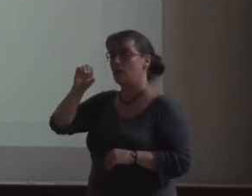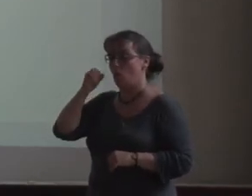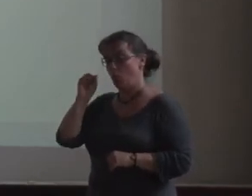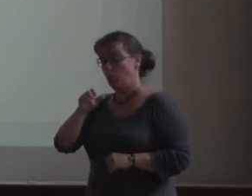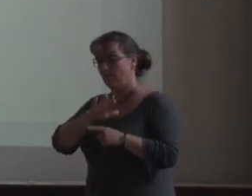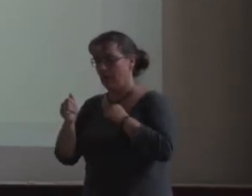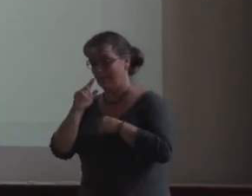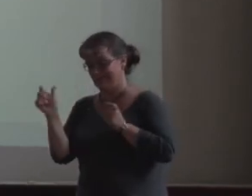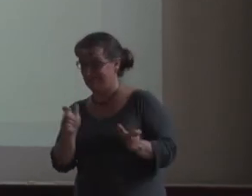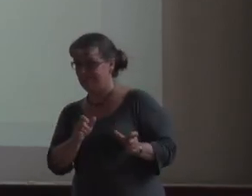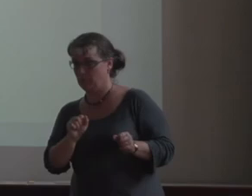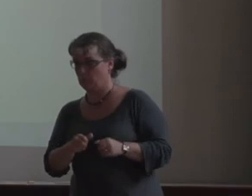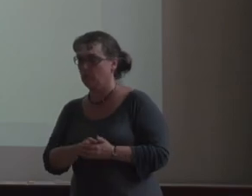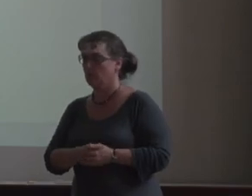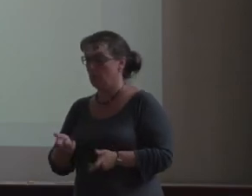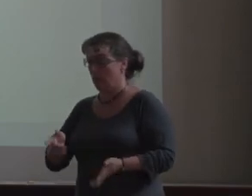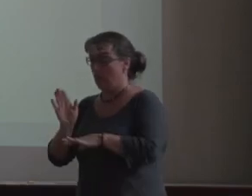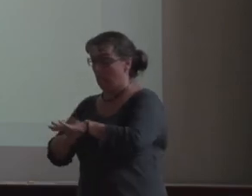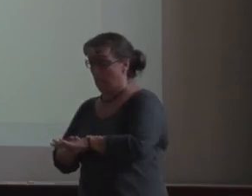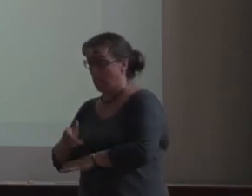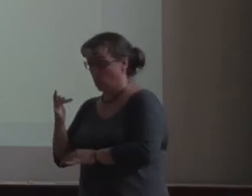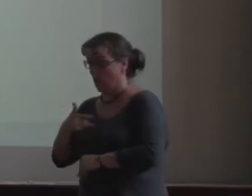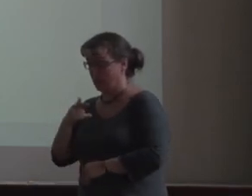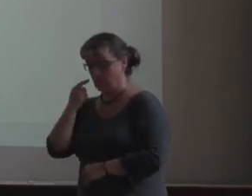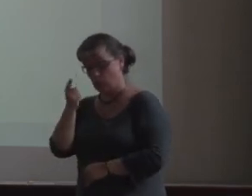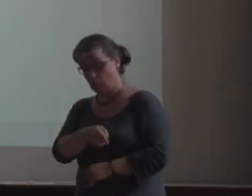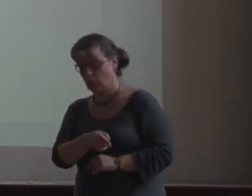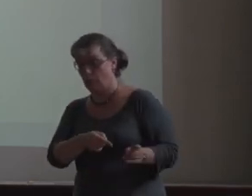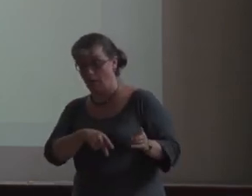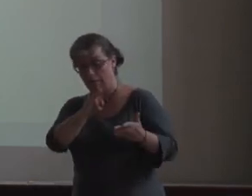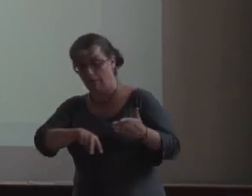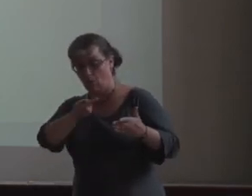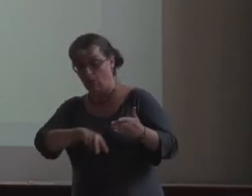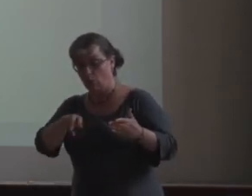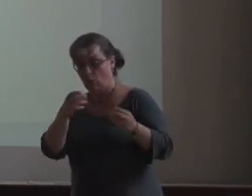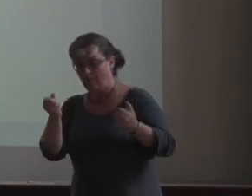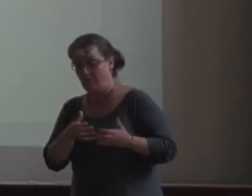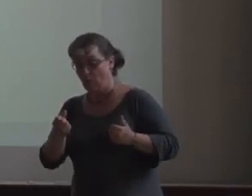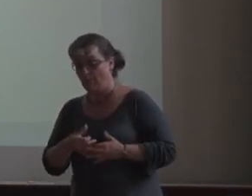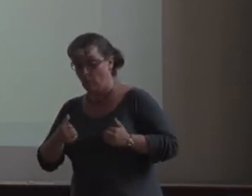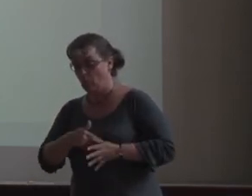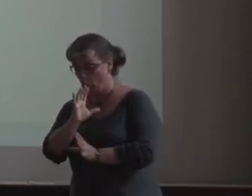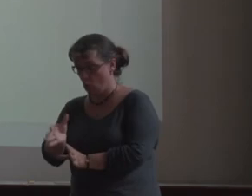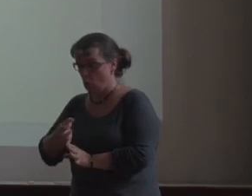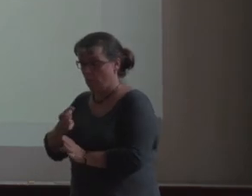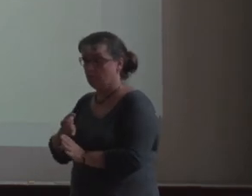On dit qu'on est intéressé par les événements de lecture sur notre fil. Et ensuite, tout de suite